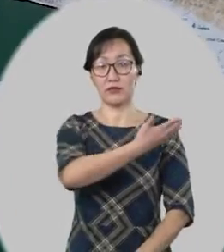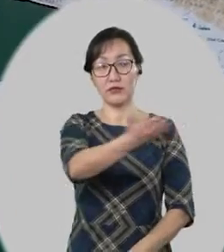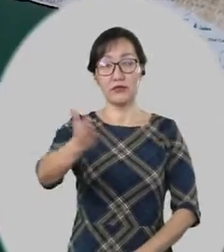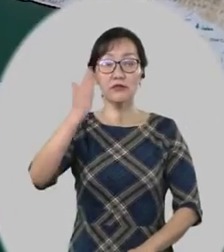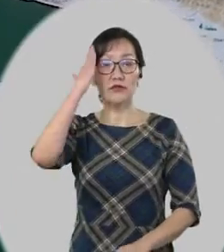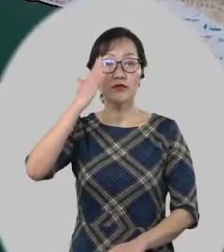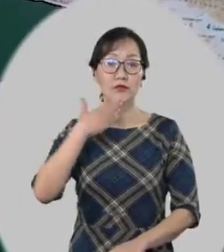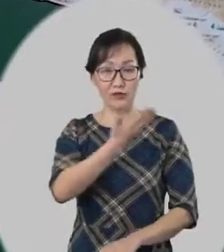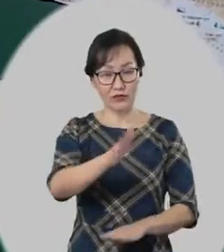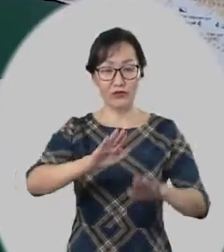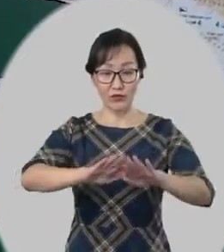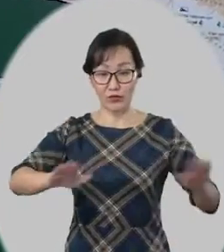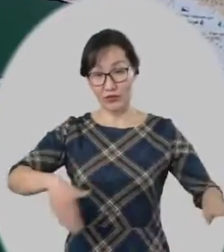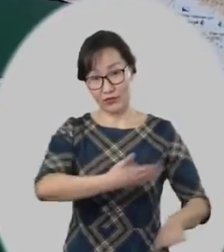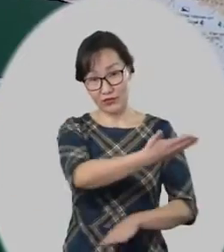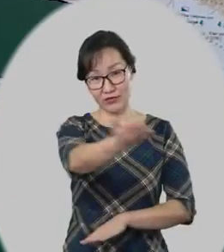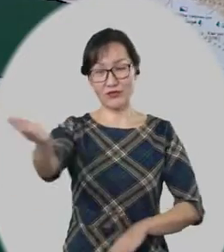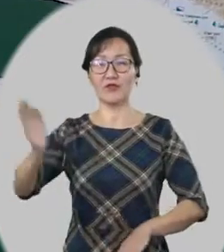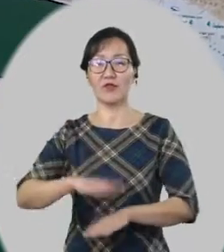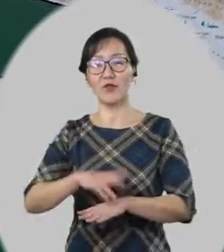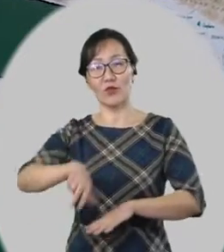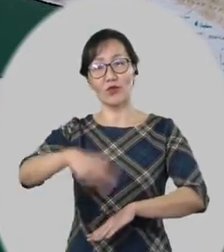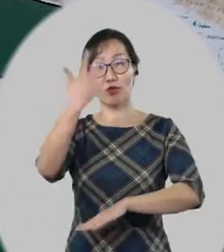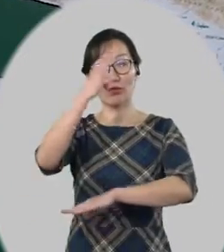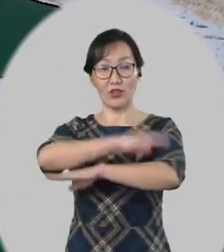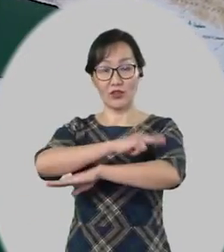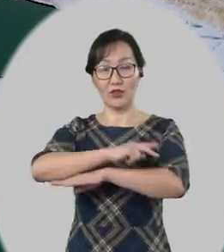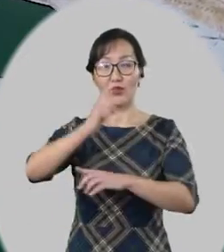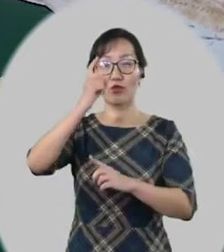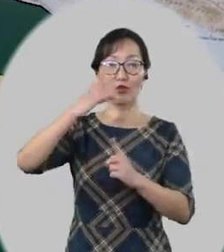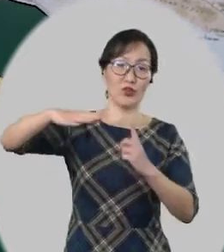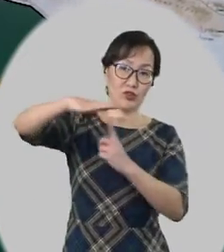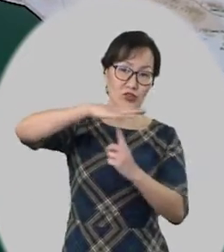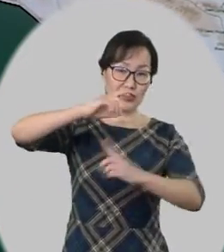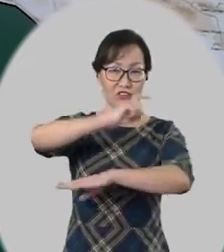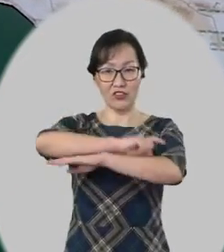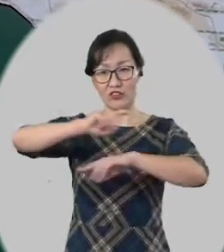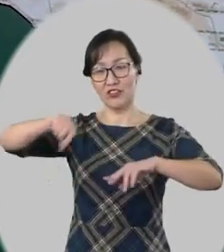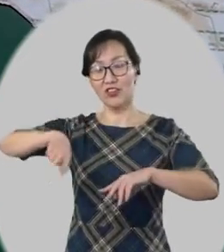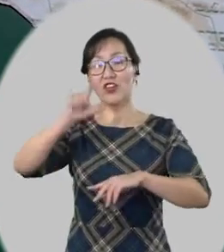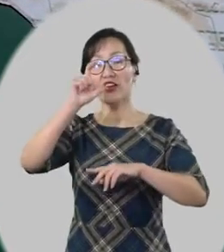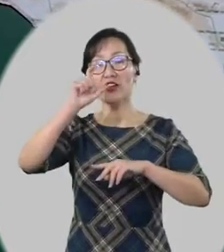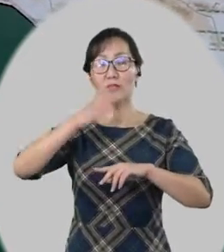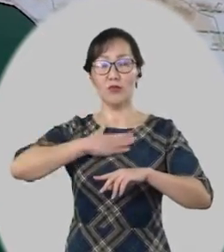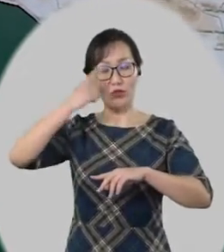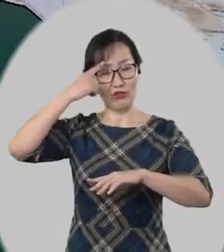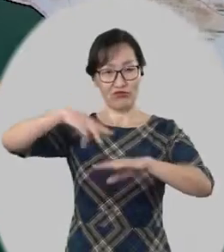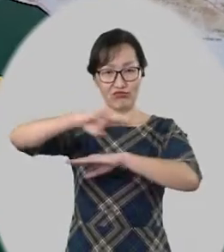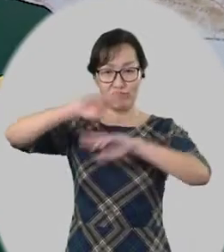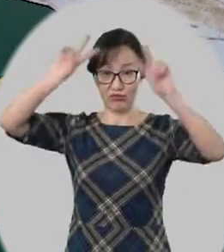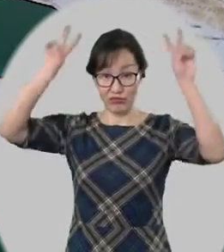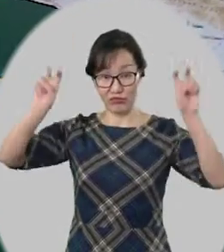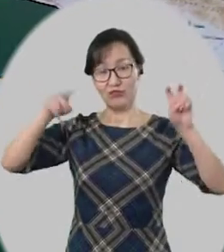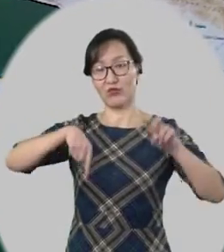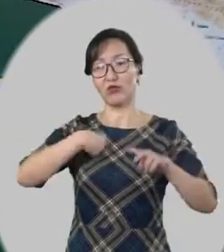Сайн байцгаана уу эцэгчүүдээ, сайн байцгаана уу хүүхдүүдээ. Бид нар өнөөдөр 3 дугаар ангийн хүү орчин хичээл дээр эх орон гэсэн сэдвийг үзэхэд бэлэн болсон байна.